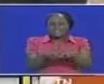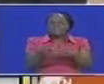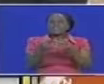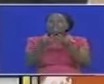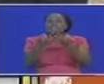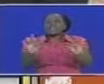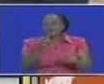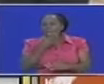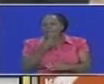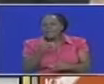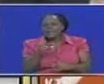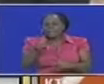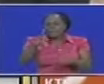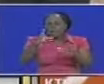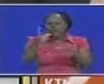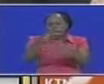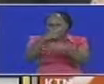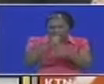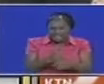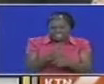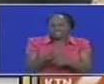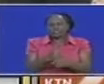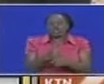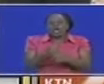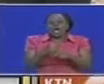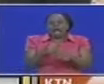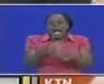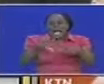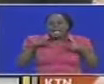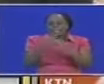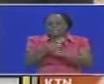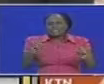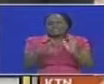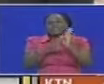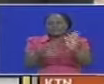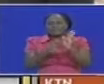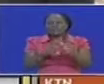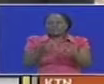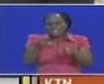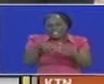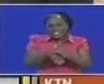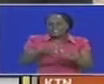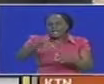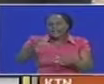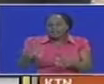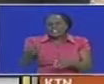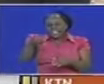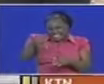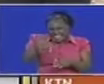wa wanaume, shirika hili pia linapinga kuchaguliwa kwa wawakilishi wa wanawake katika kaunti, wakisema kuwa